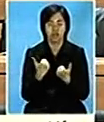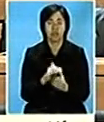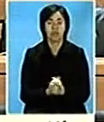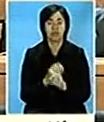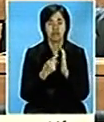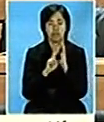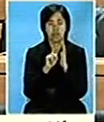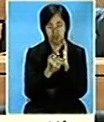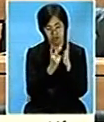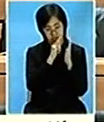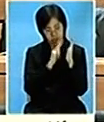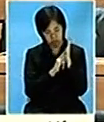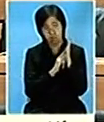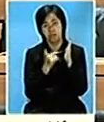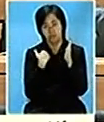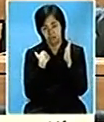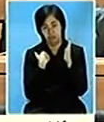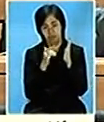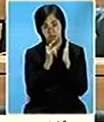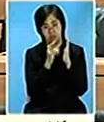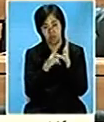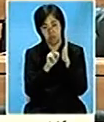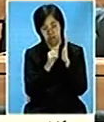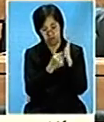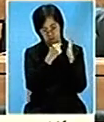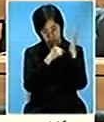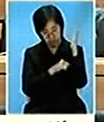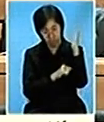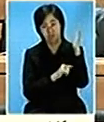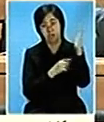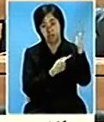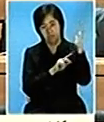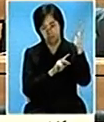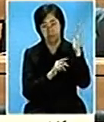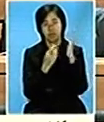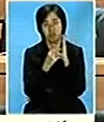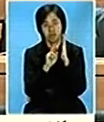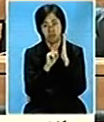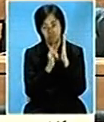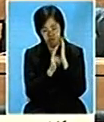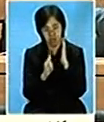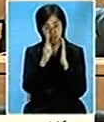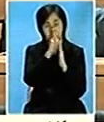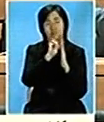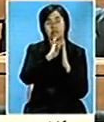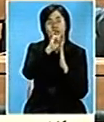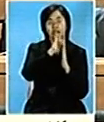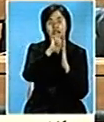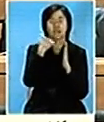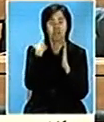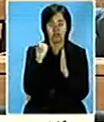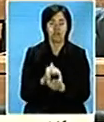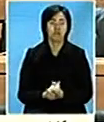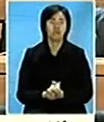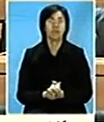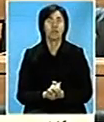าดอนเมืองขอนแก่นไปภูเก็ตและขอนแก่นเชียงใหม่ซึ่งบินอยู่แล้วทุกวันนี้ซึ่งจุดนี้นี่ผมเชื่อว่